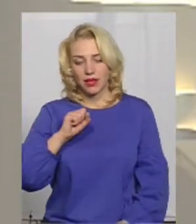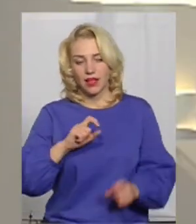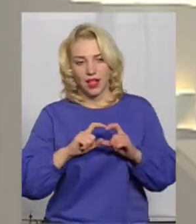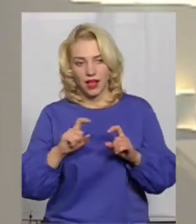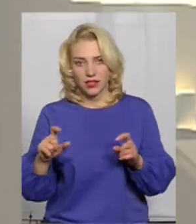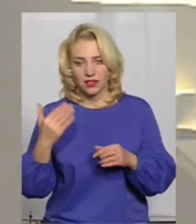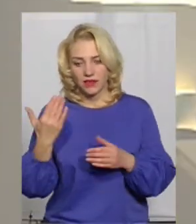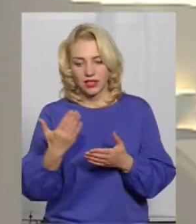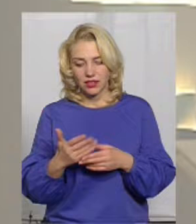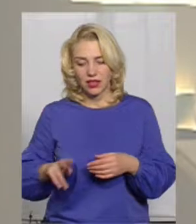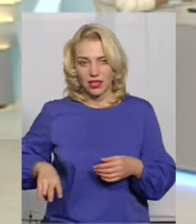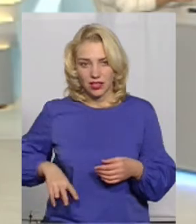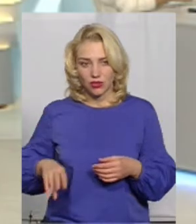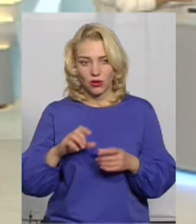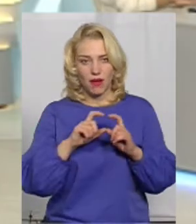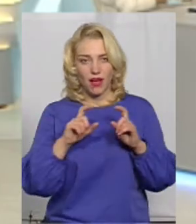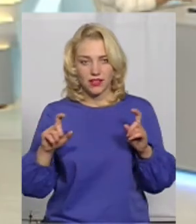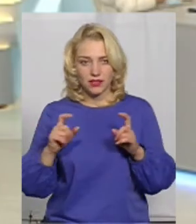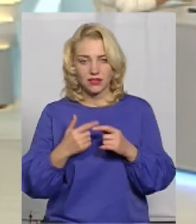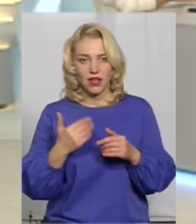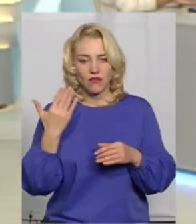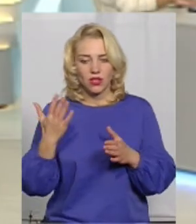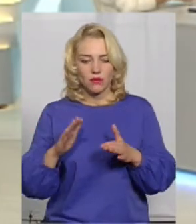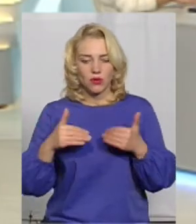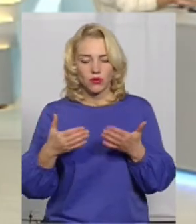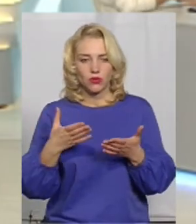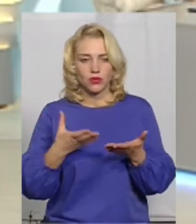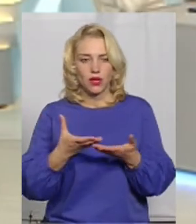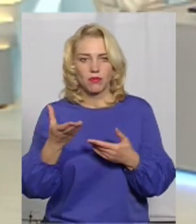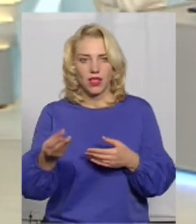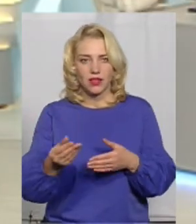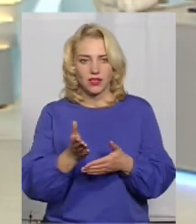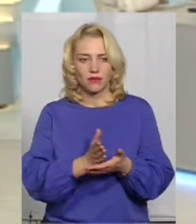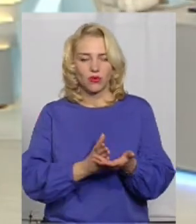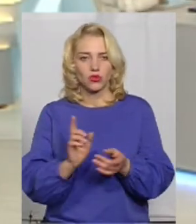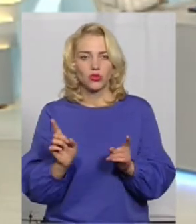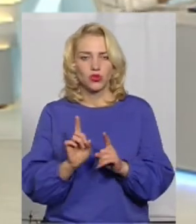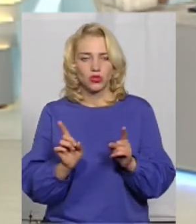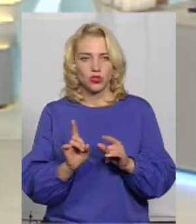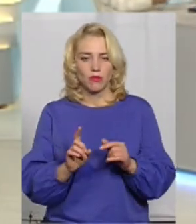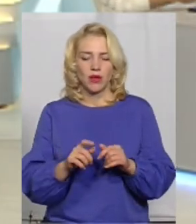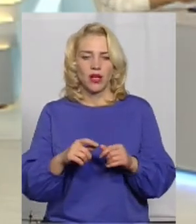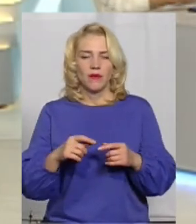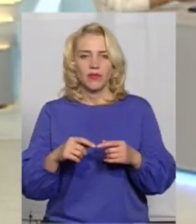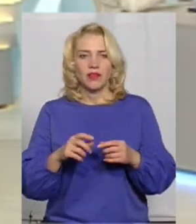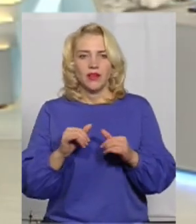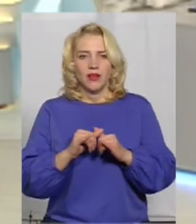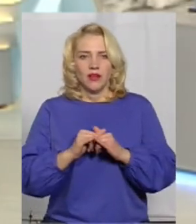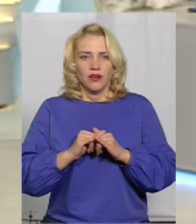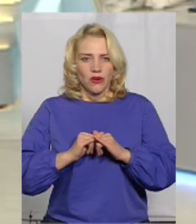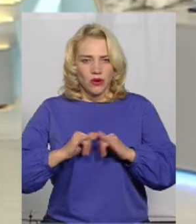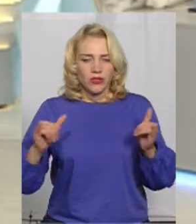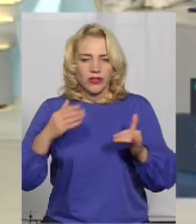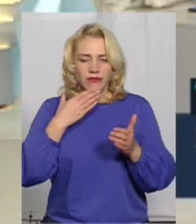якраз являєтесь директоркою одної з такого, вони пропонують свої платні послуги, щоб, скажімо так, розкручувати свої акаунти. У вас був